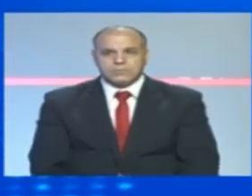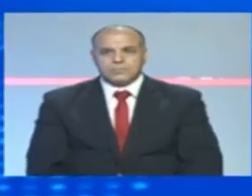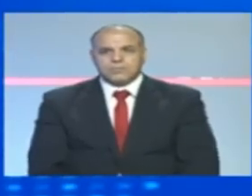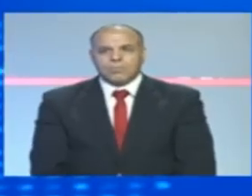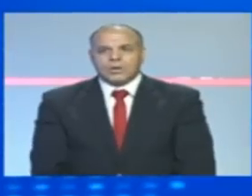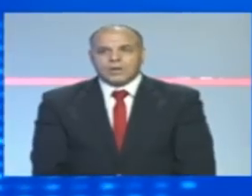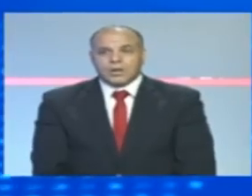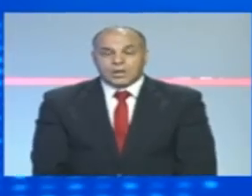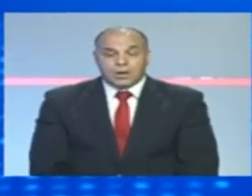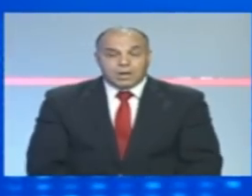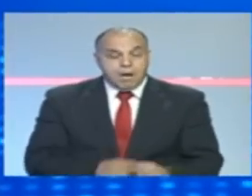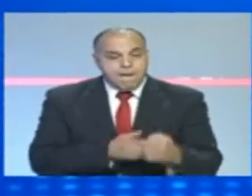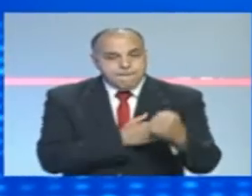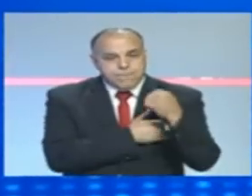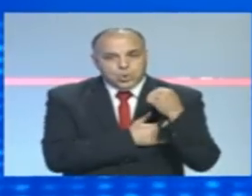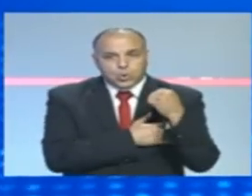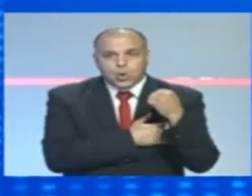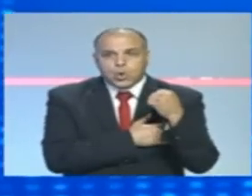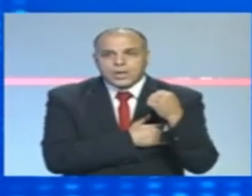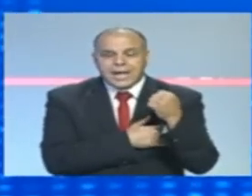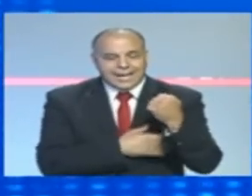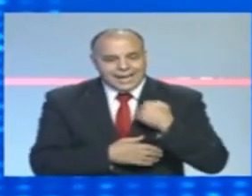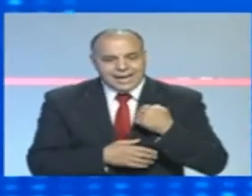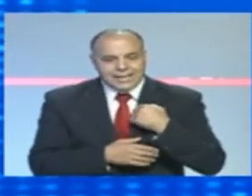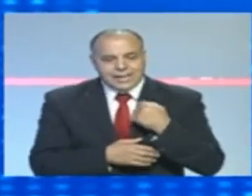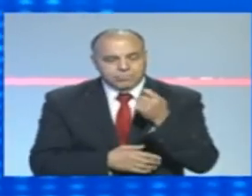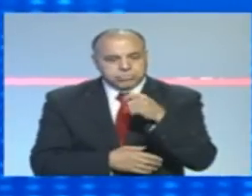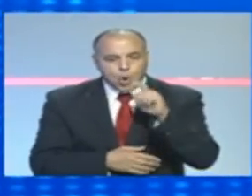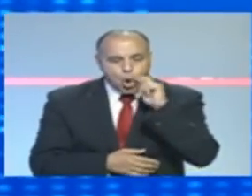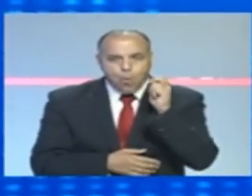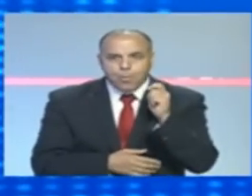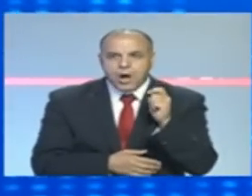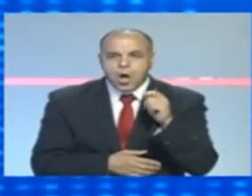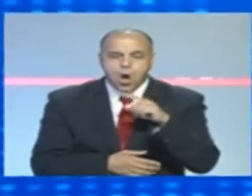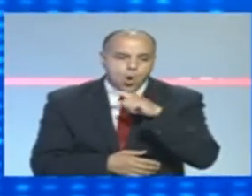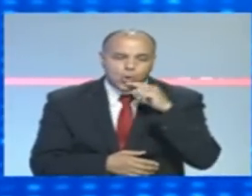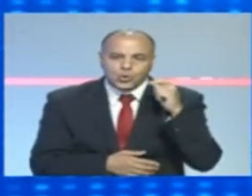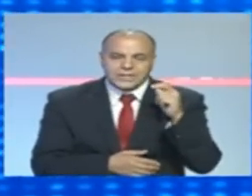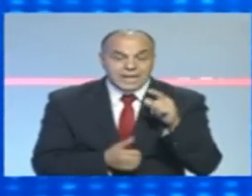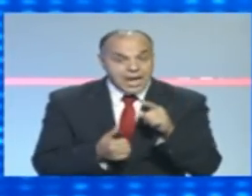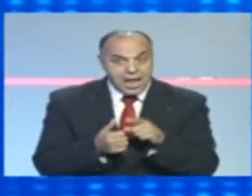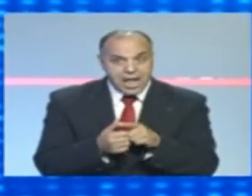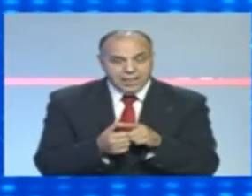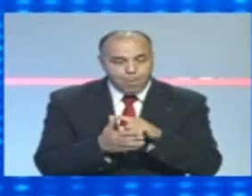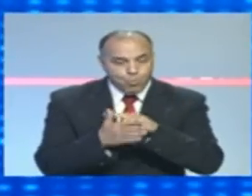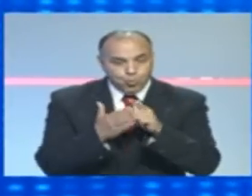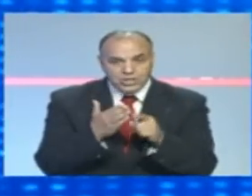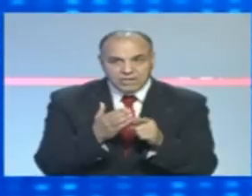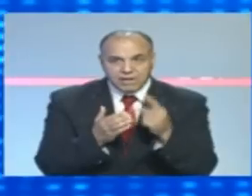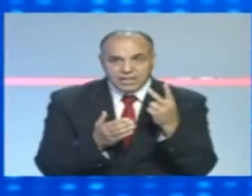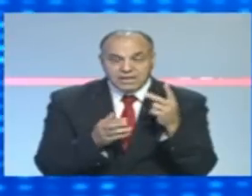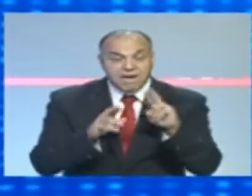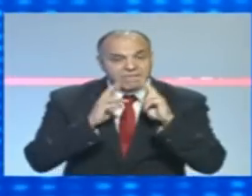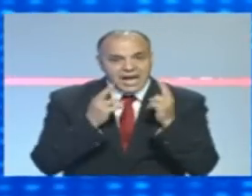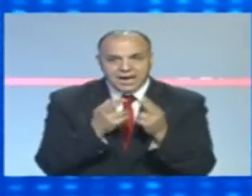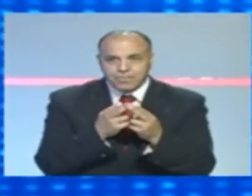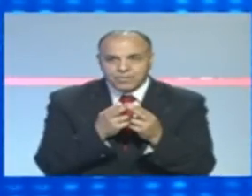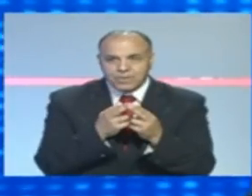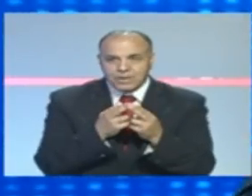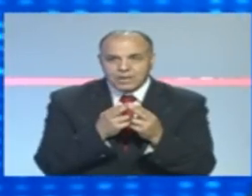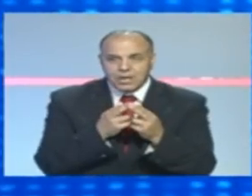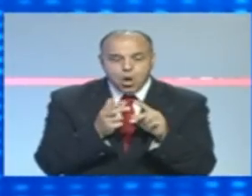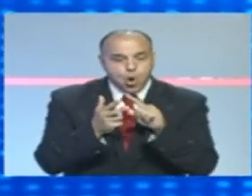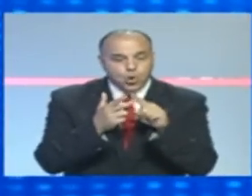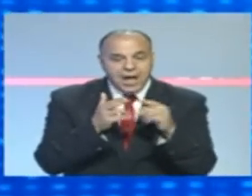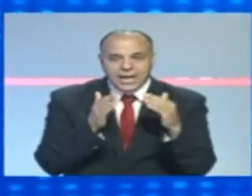وفي بطوله تورونتو الكنديه لتنس الرجال بلغ رشيدا المصنف الثاني عالميا الدور